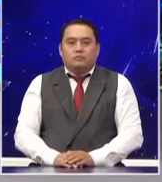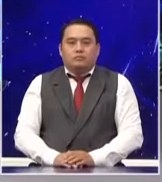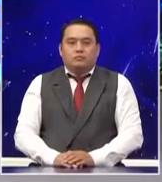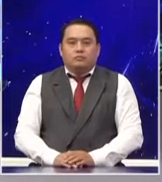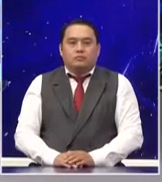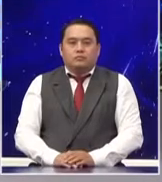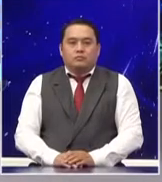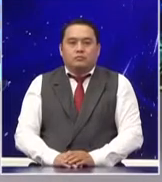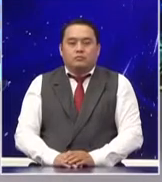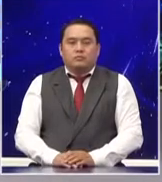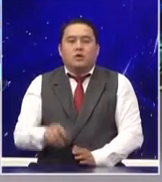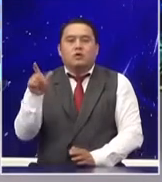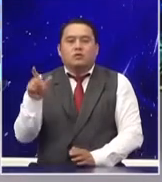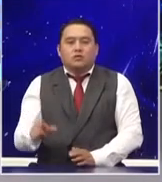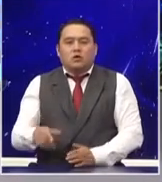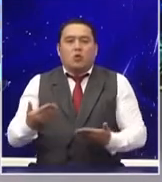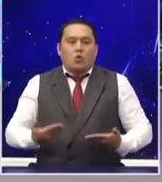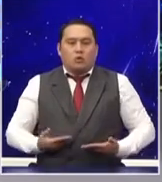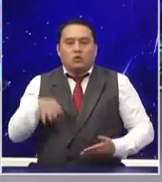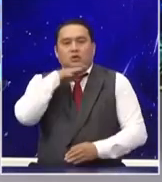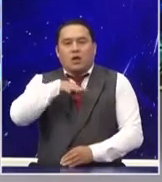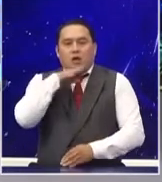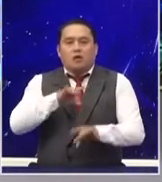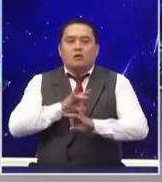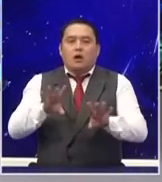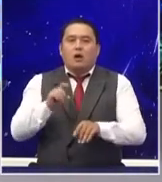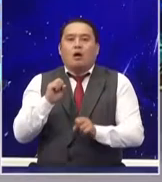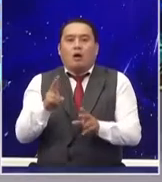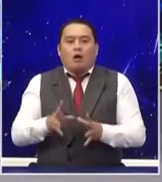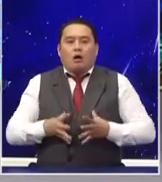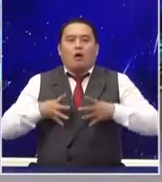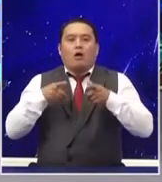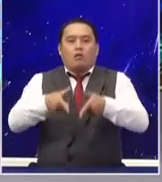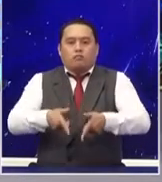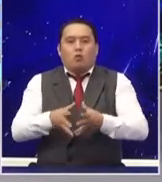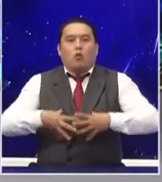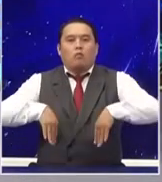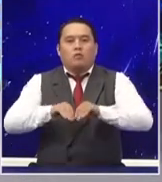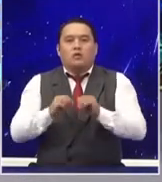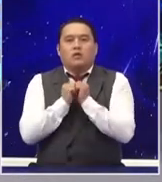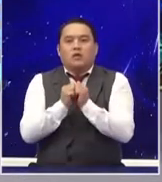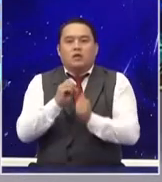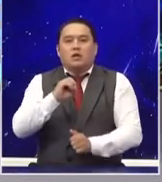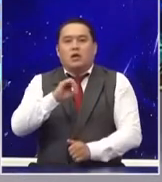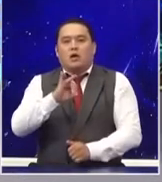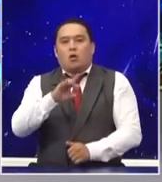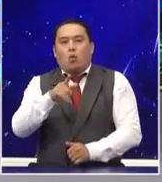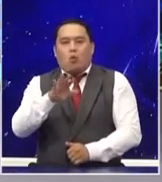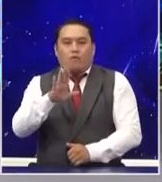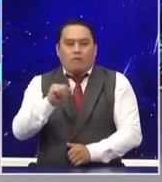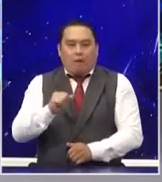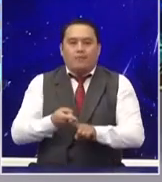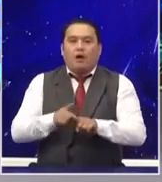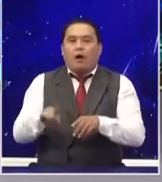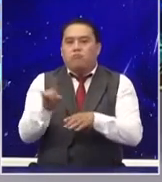длиною в 24 года. Жительница города Текеле рассказала о том, как попала в общество свидетелей Иеговы и о том, как там